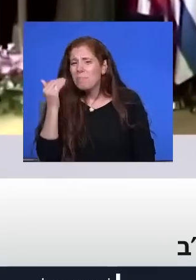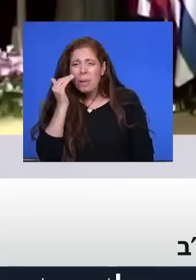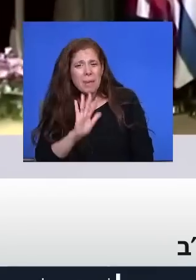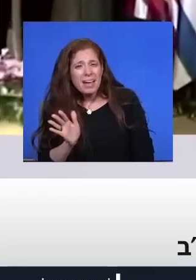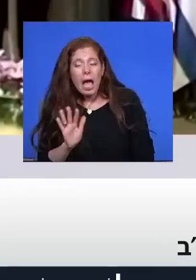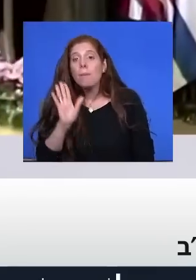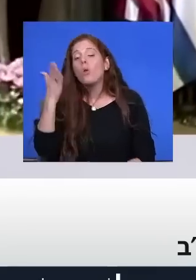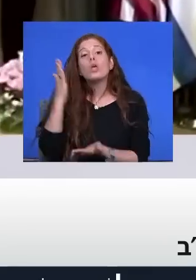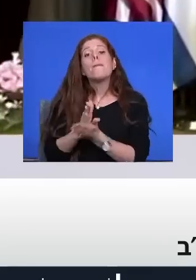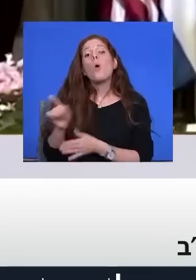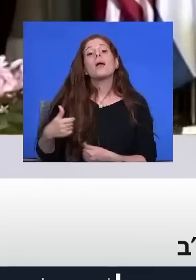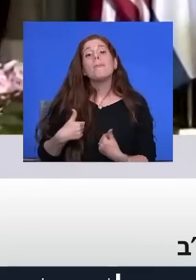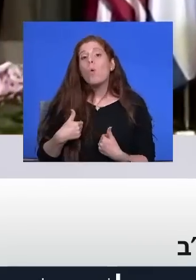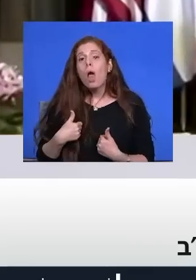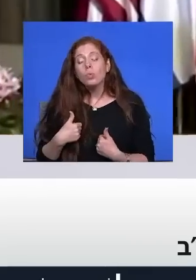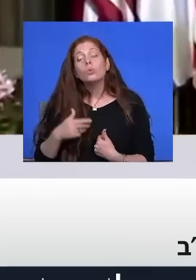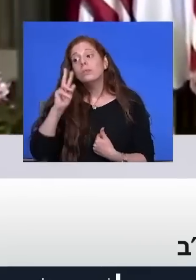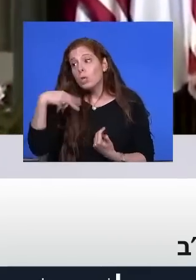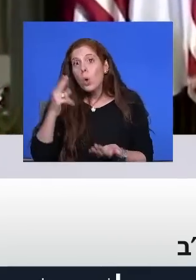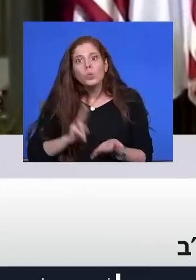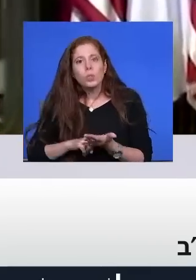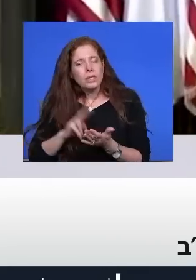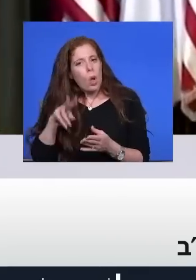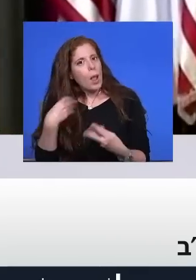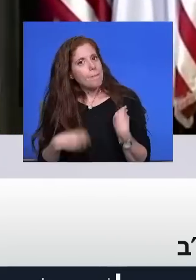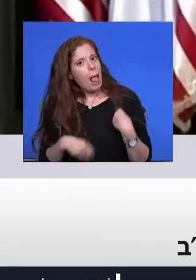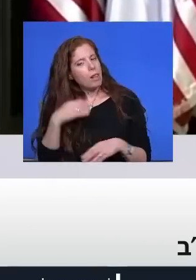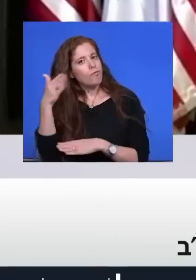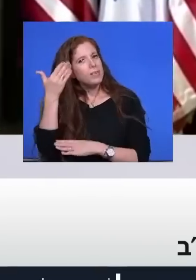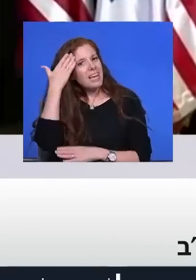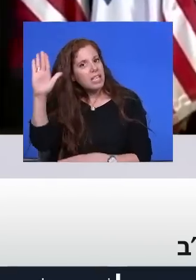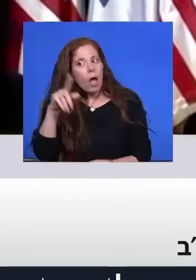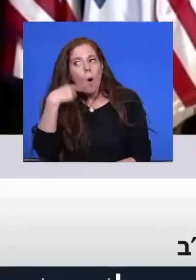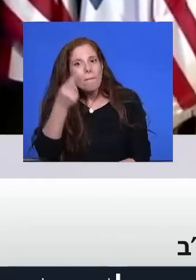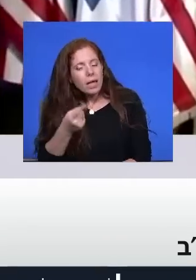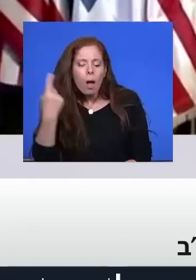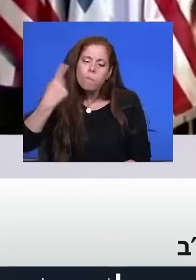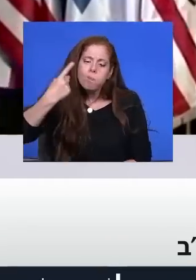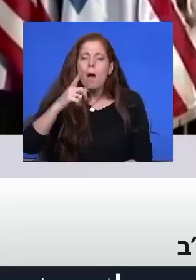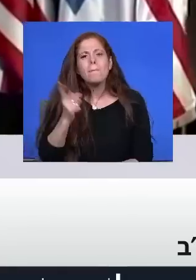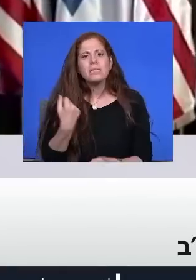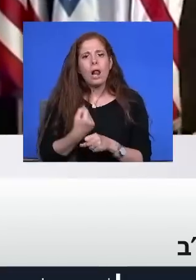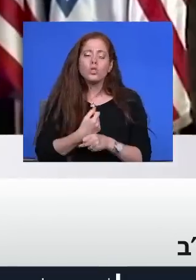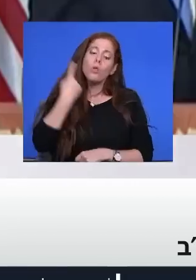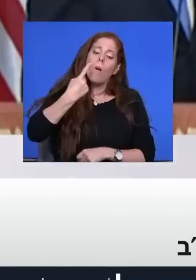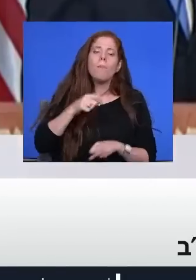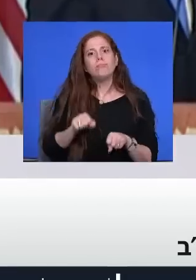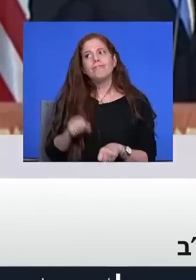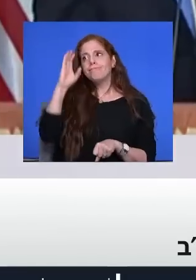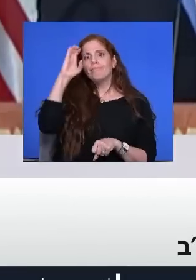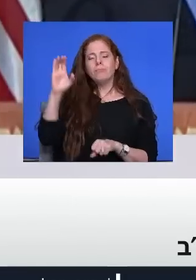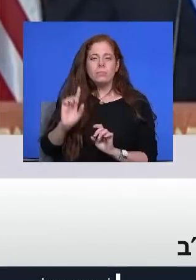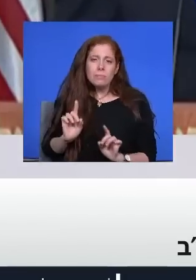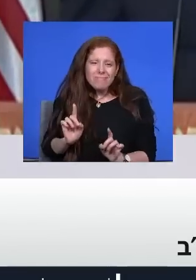לנו, זה יכול להיות צודק, זה יכול להיות מעליב שמדינה זרה אומרת לך מה אתה צריך לעשות פה בתוך המערכת המשפטית שלך. מה